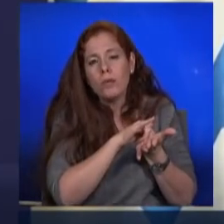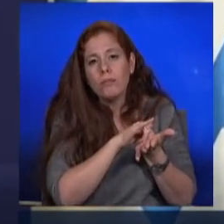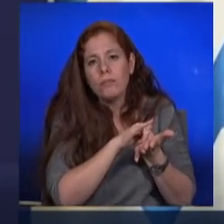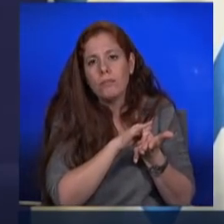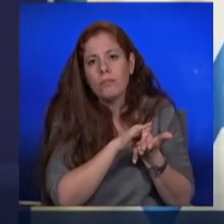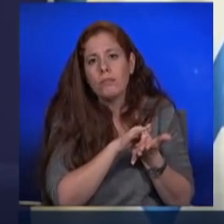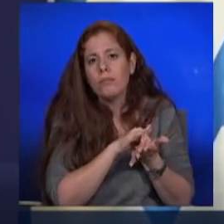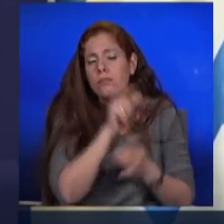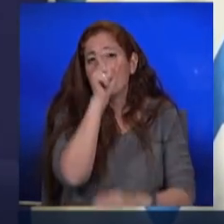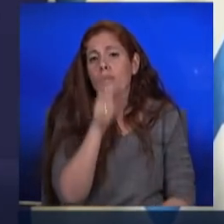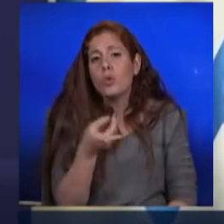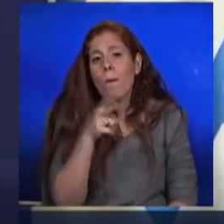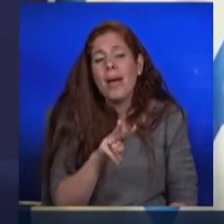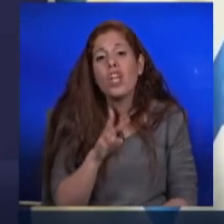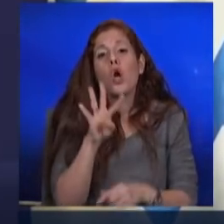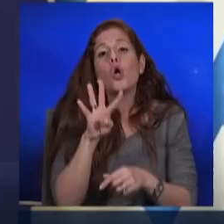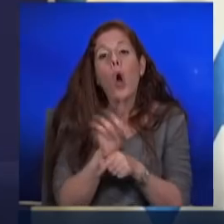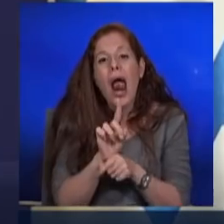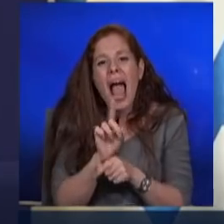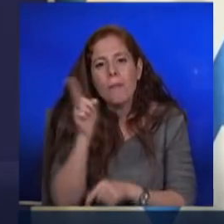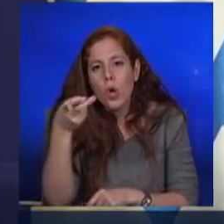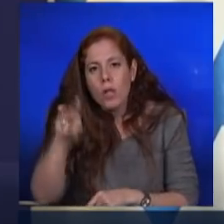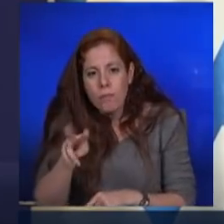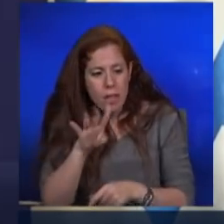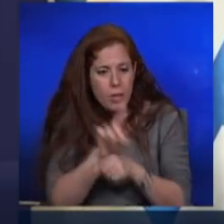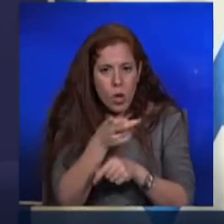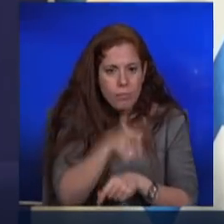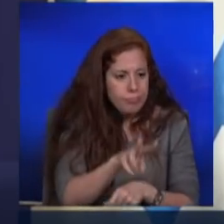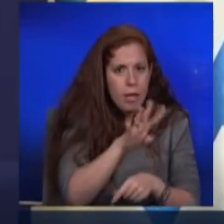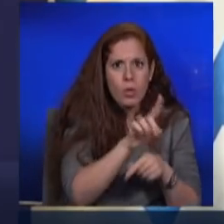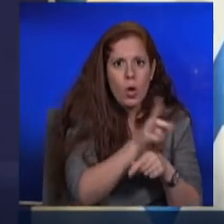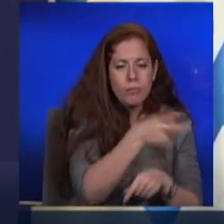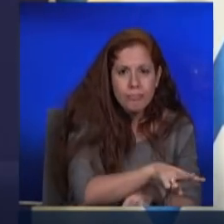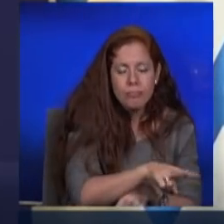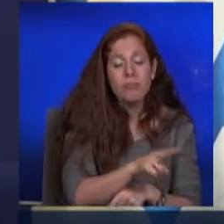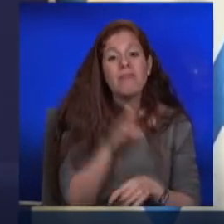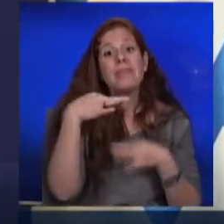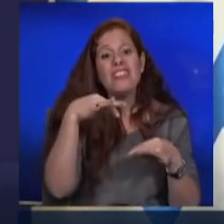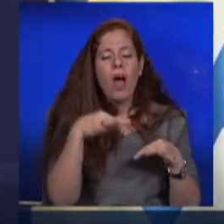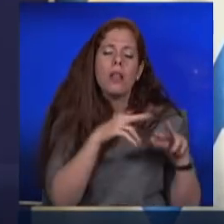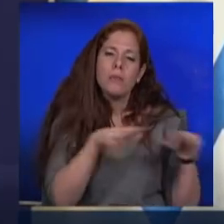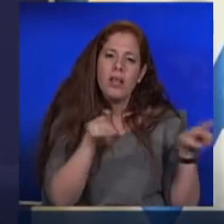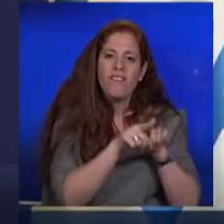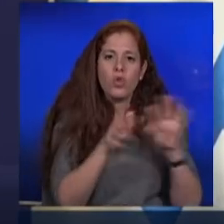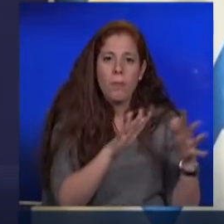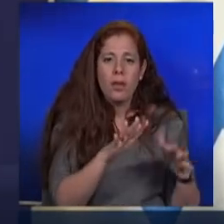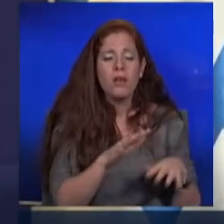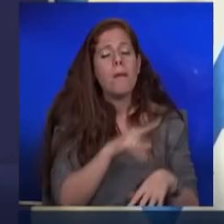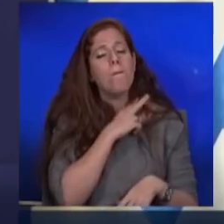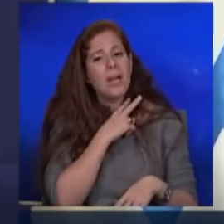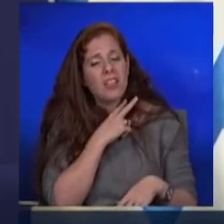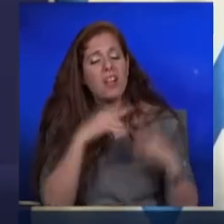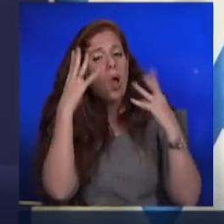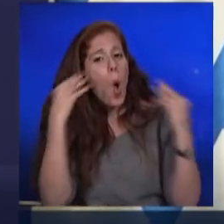מישהו מת כל 4 דקות. בספרד המצב דומה. בריטניה, הולנד ומדינות מתקדמות